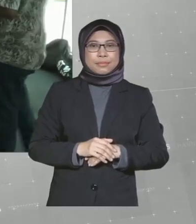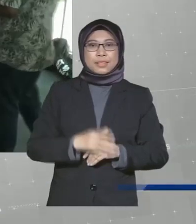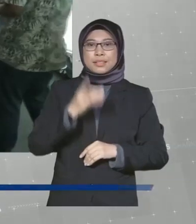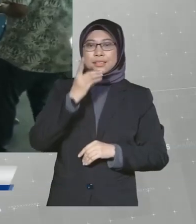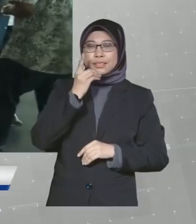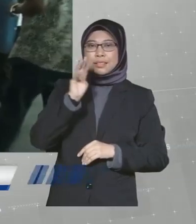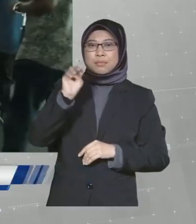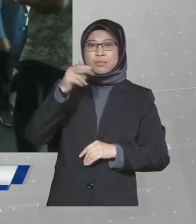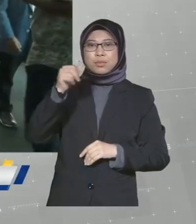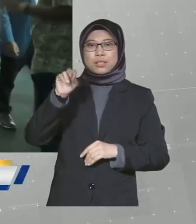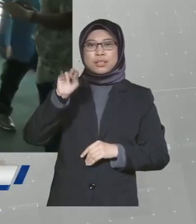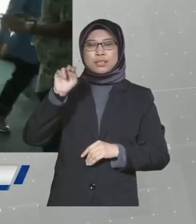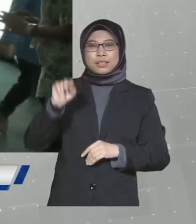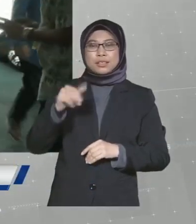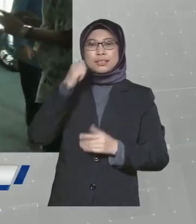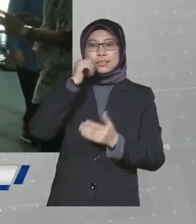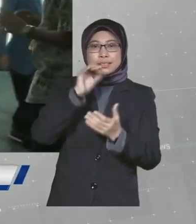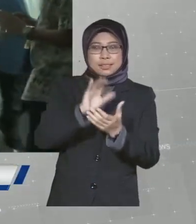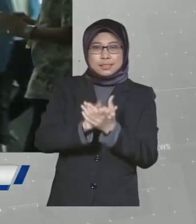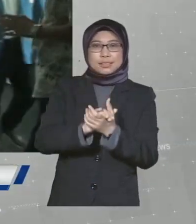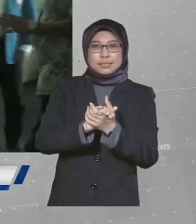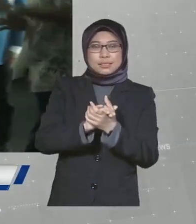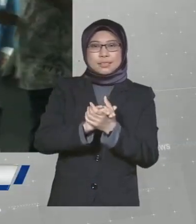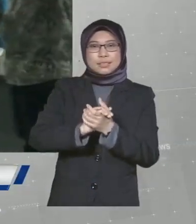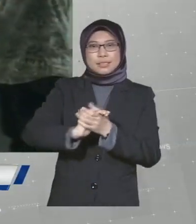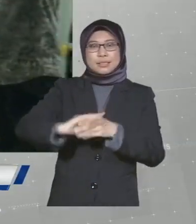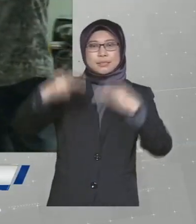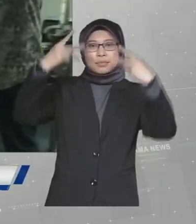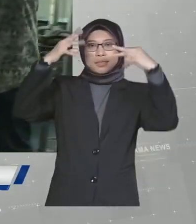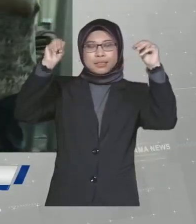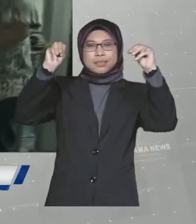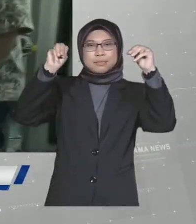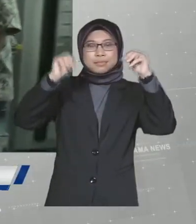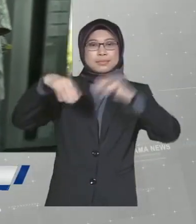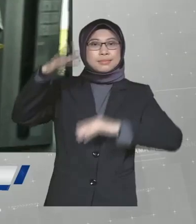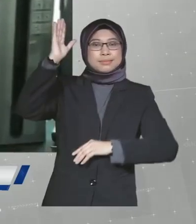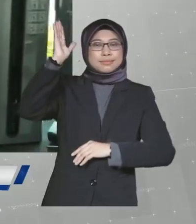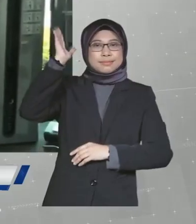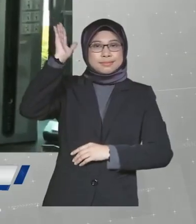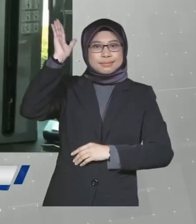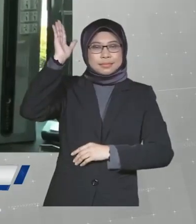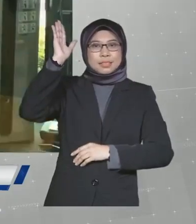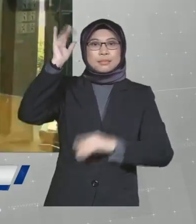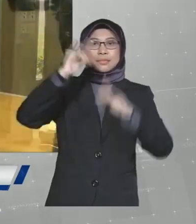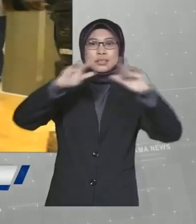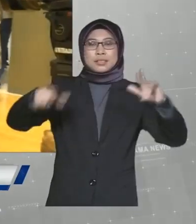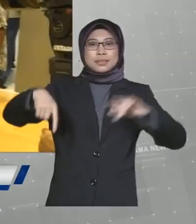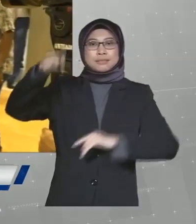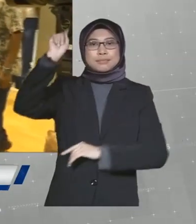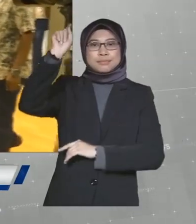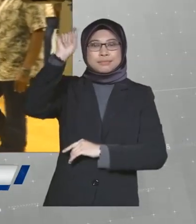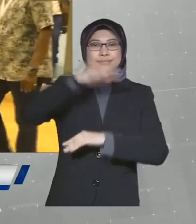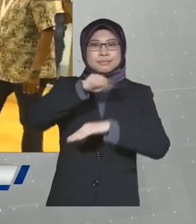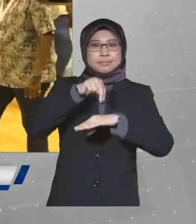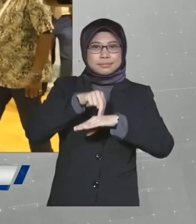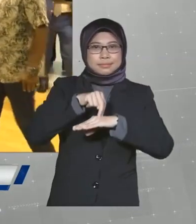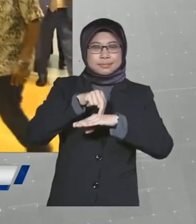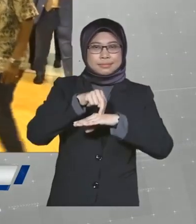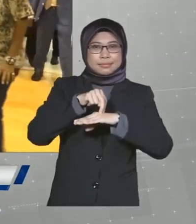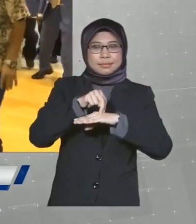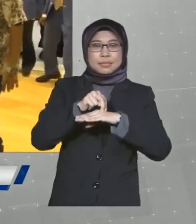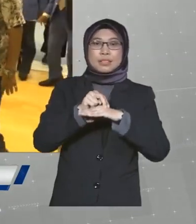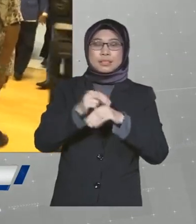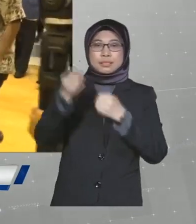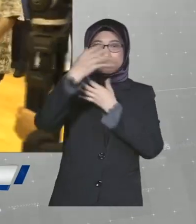Datin Sri Muhaini yang juga isteri Perdana Menteri Datuk Sri Ismail Sabri Yaakob sempat mendengar taklimat melibatkan kem badminton kebangsaan. Beliau turut